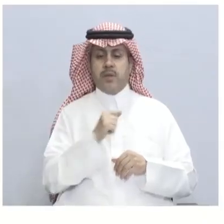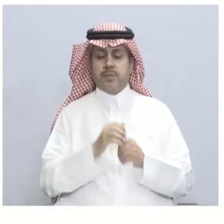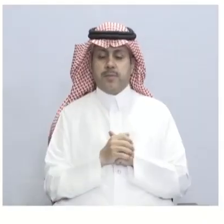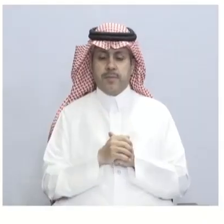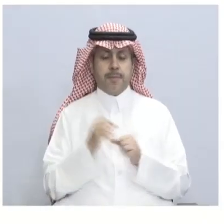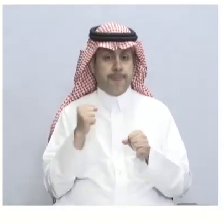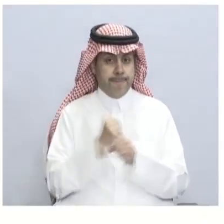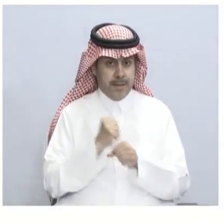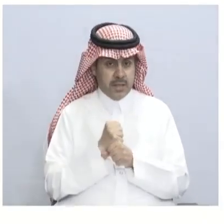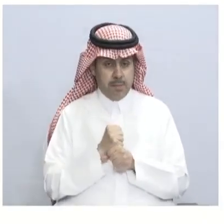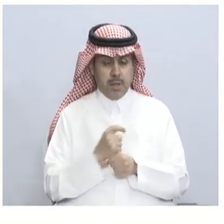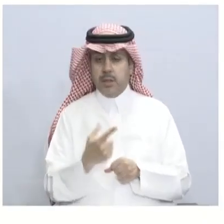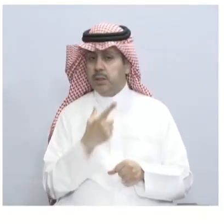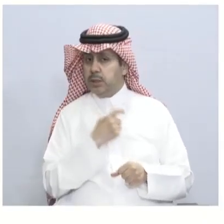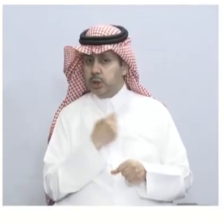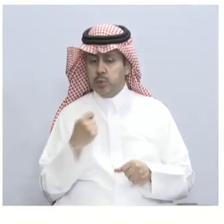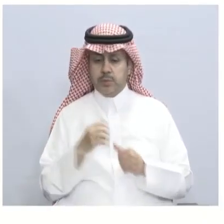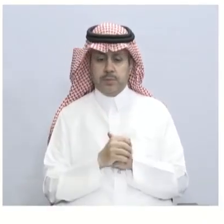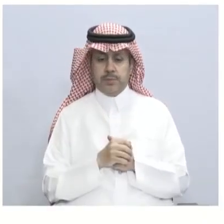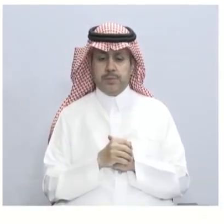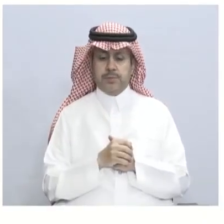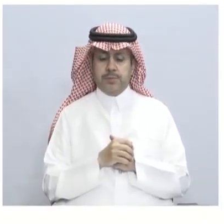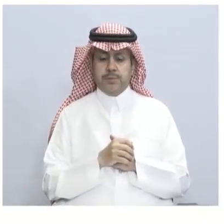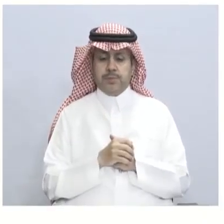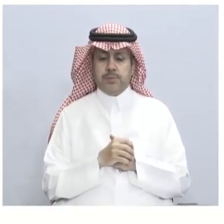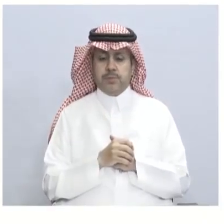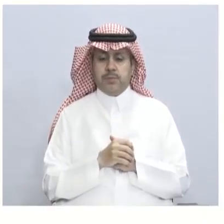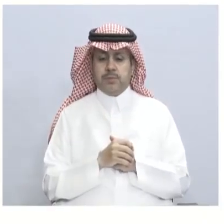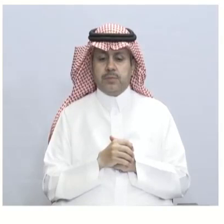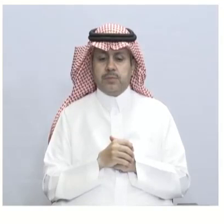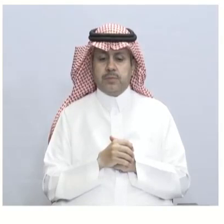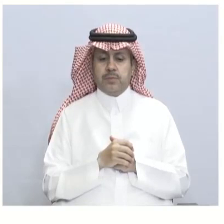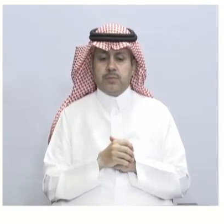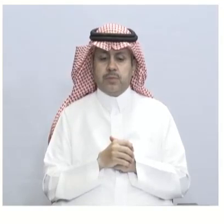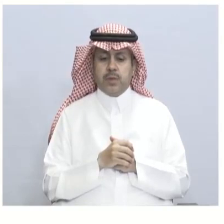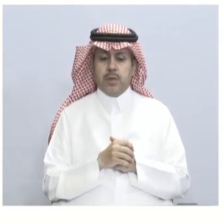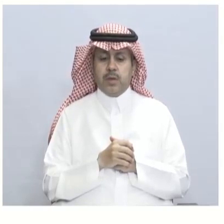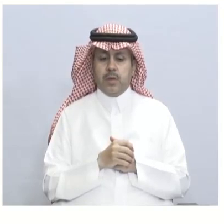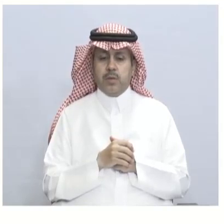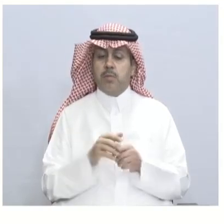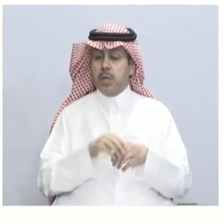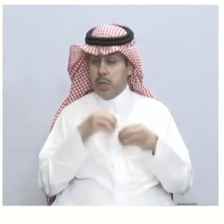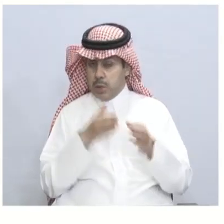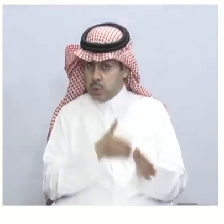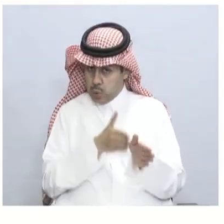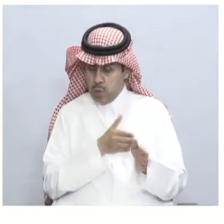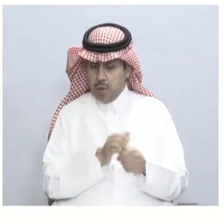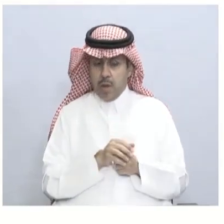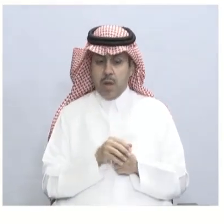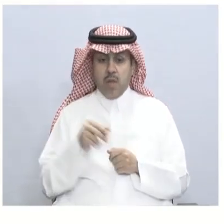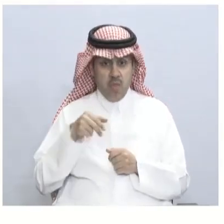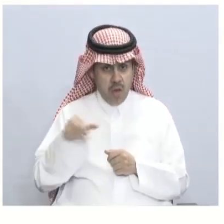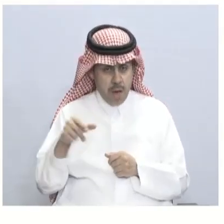باستخدام ماذا الطيب واجود انواع الطيب وكذلك من السنن الذهاب